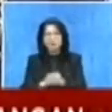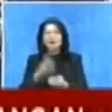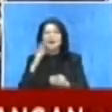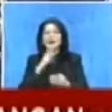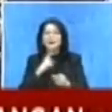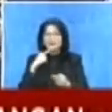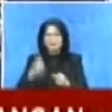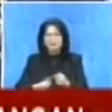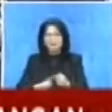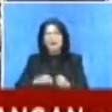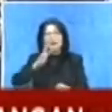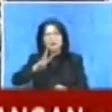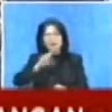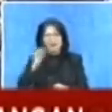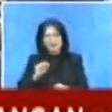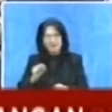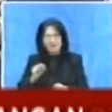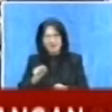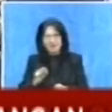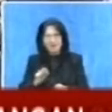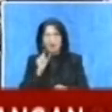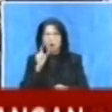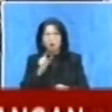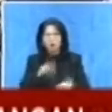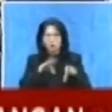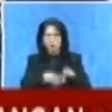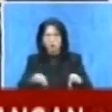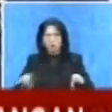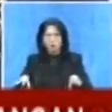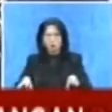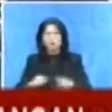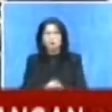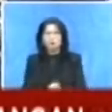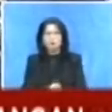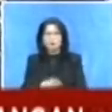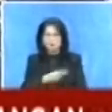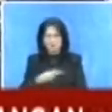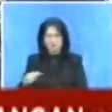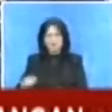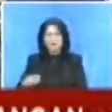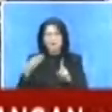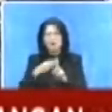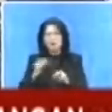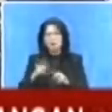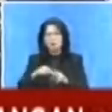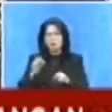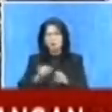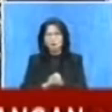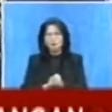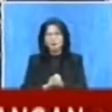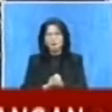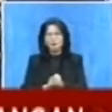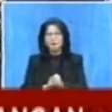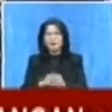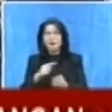paling tinggi 3% terhadap produk domestik bruto. Defisit anggaran tahun 2022 akan